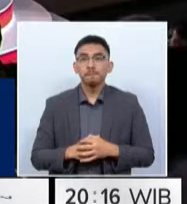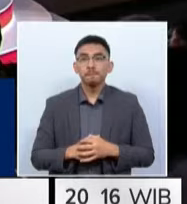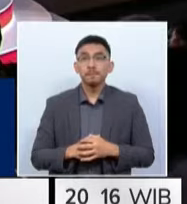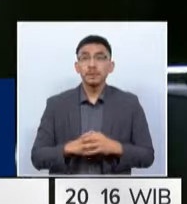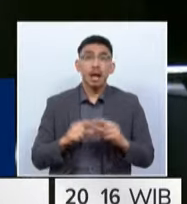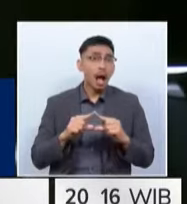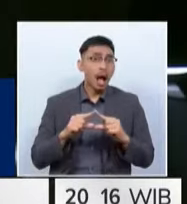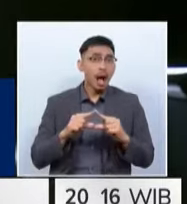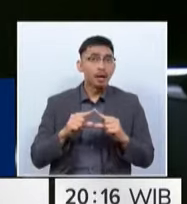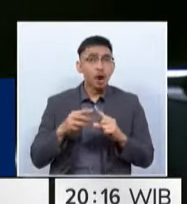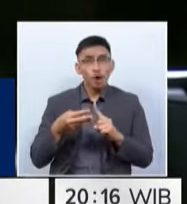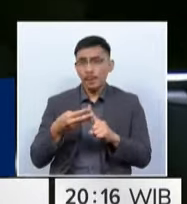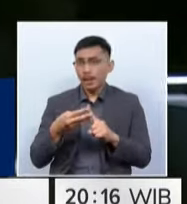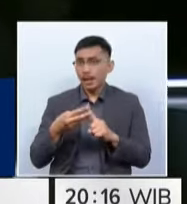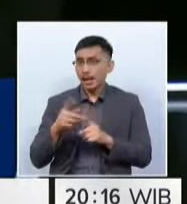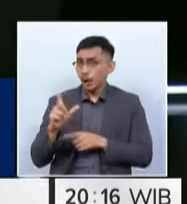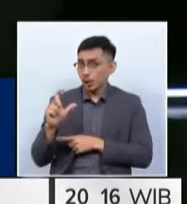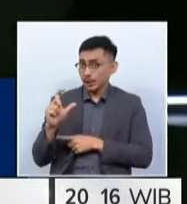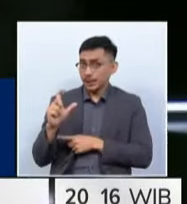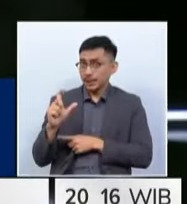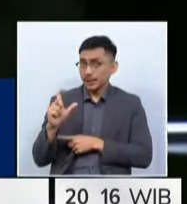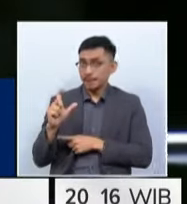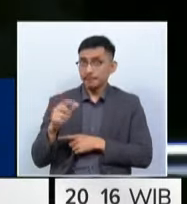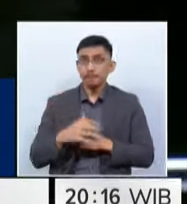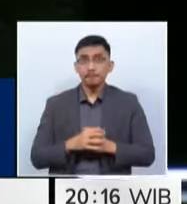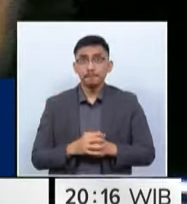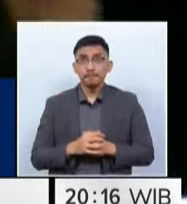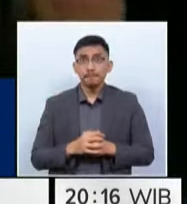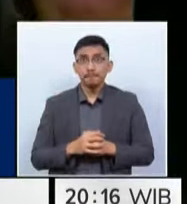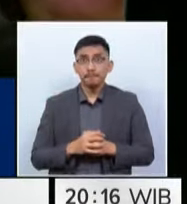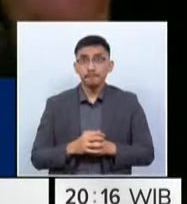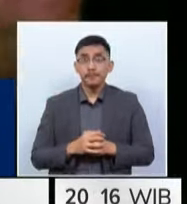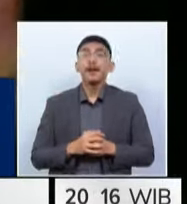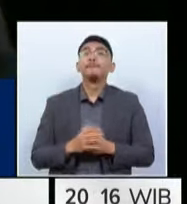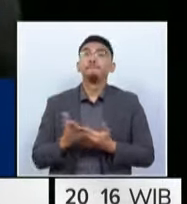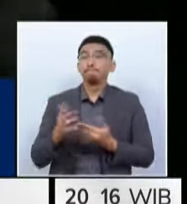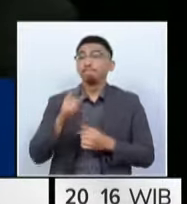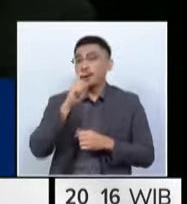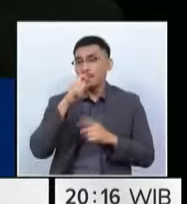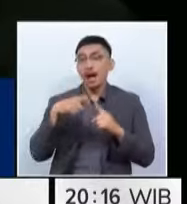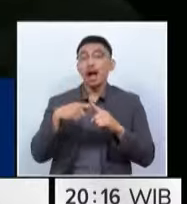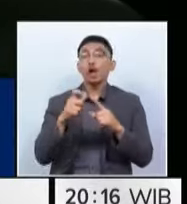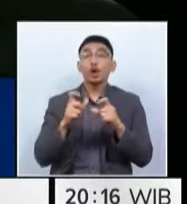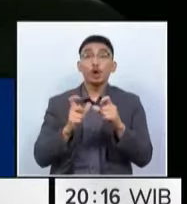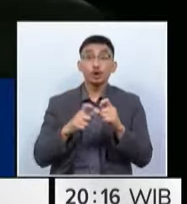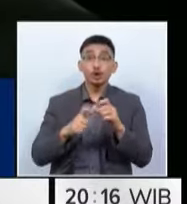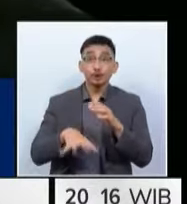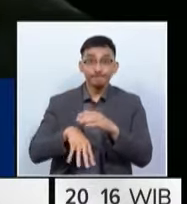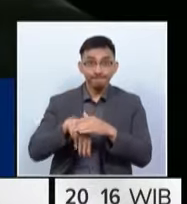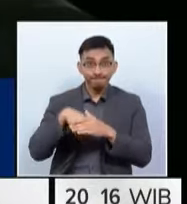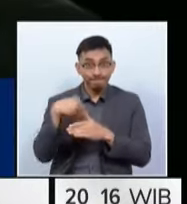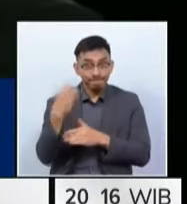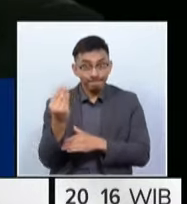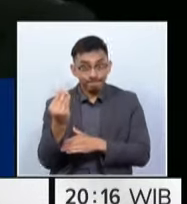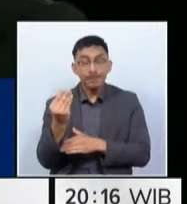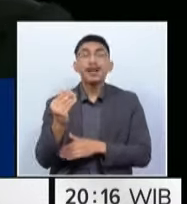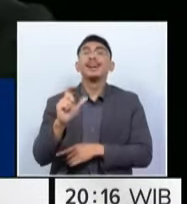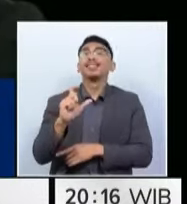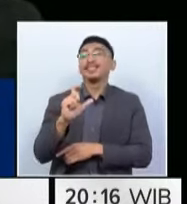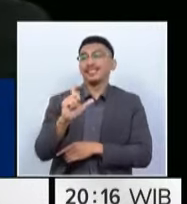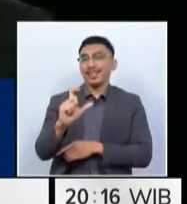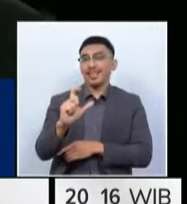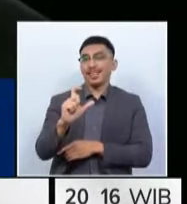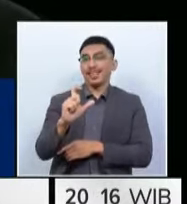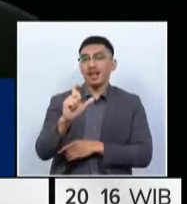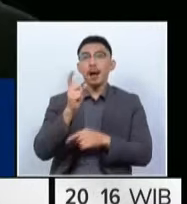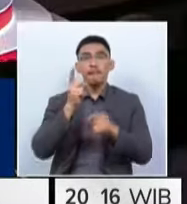akan dipanggil oleh Pak Kus Nanto Anggoro silakan Pak Kus huruf C politik luar negeri Baik saya